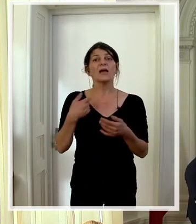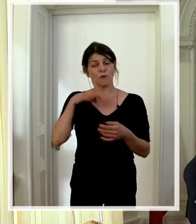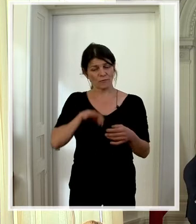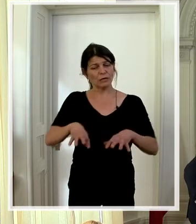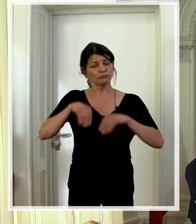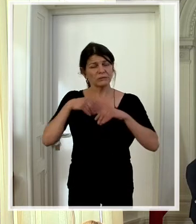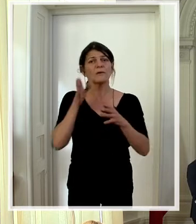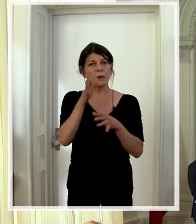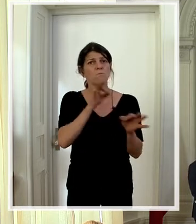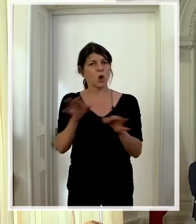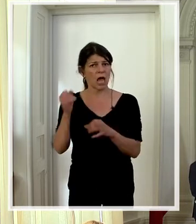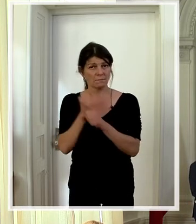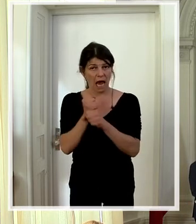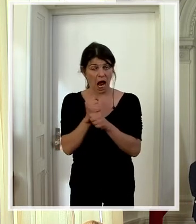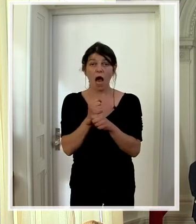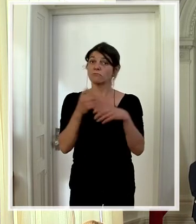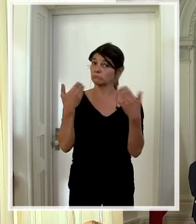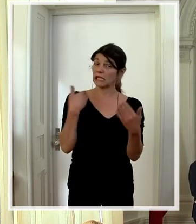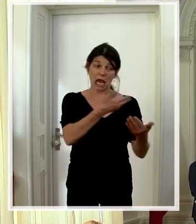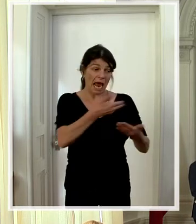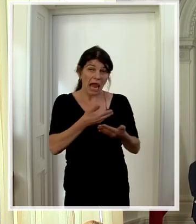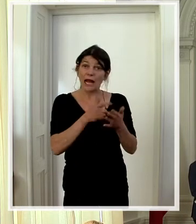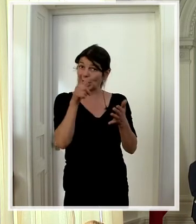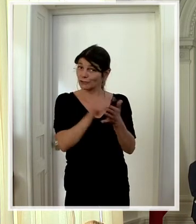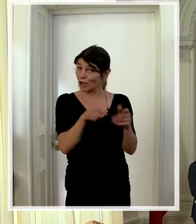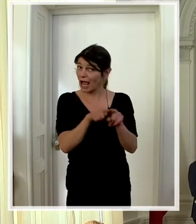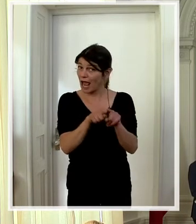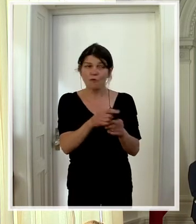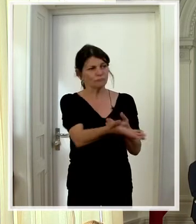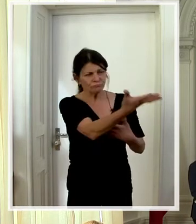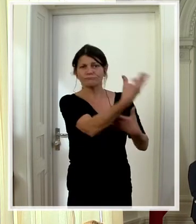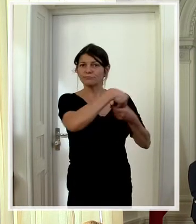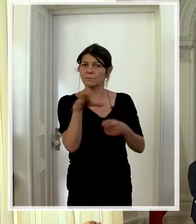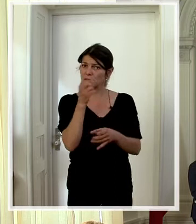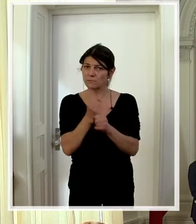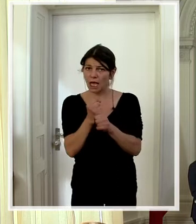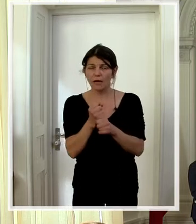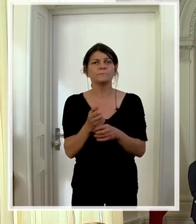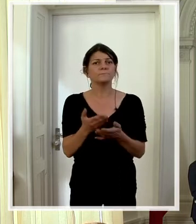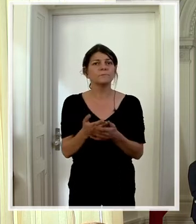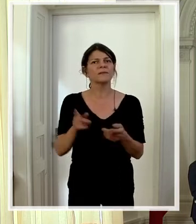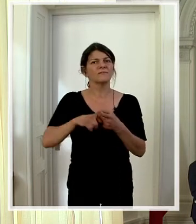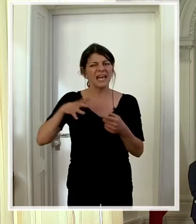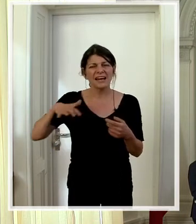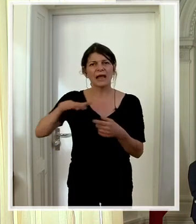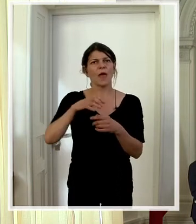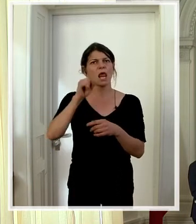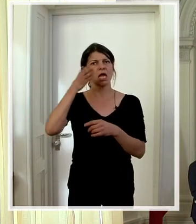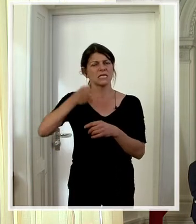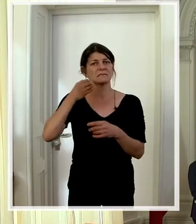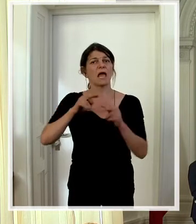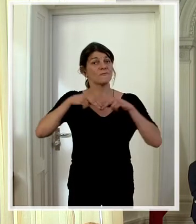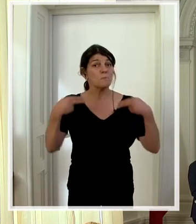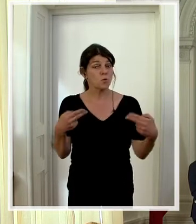das modernisieren, laden Liechtenstein gleichzeitig ein, mitzumachen, nämlich in einem regionalen